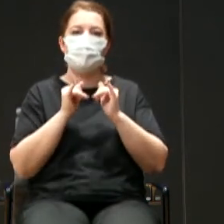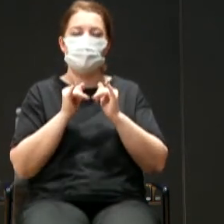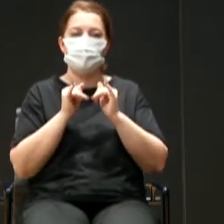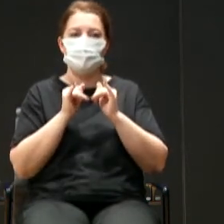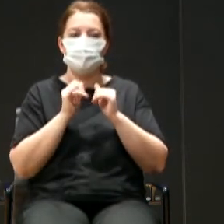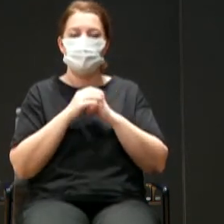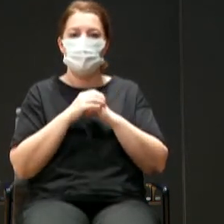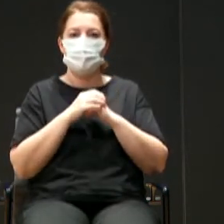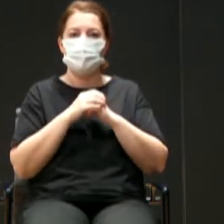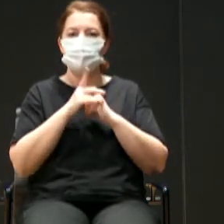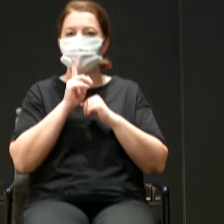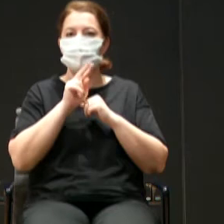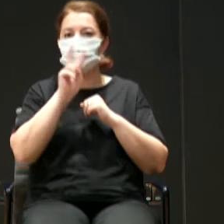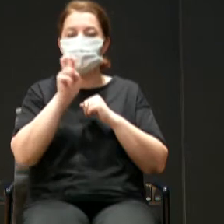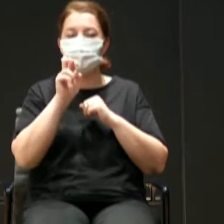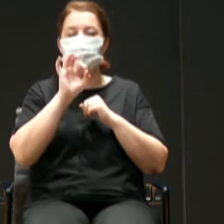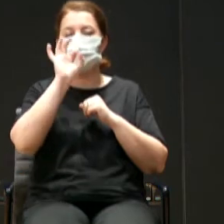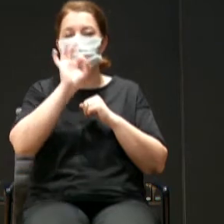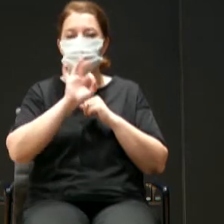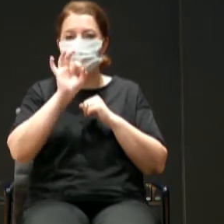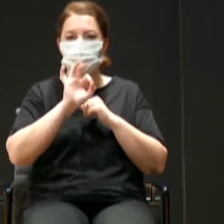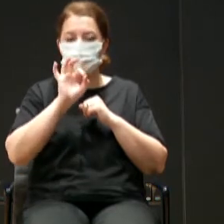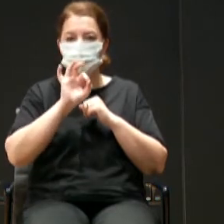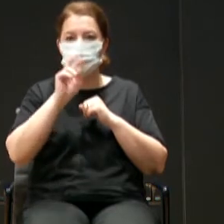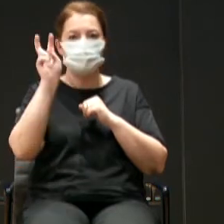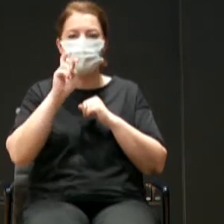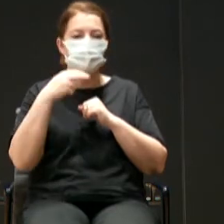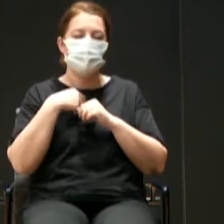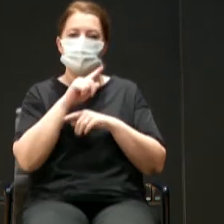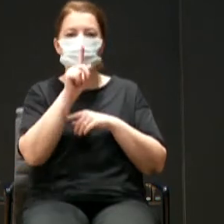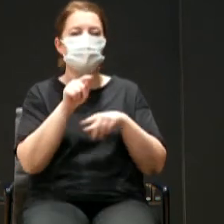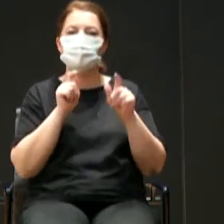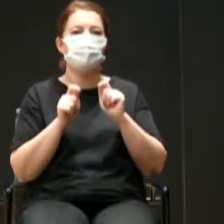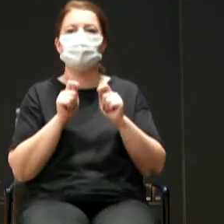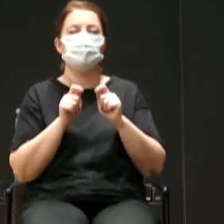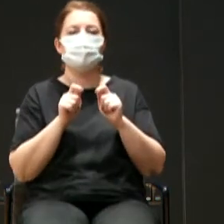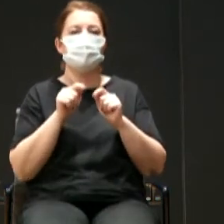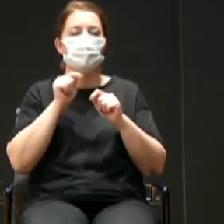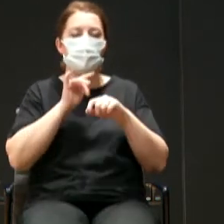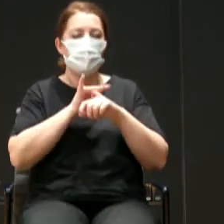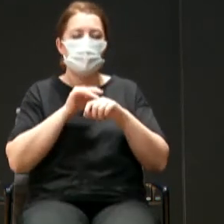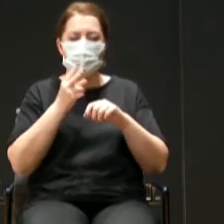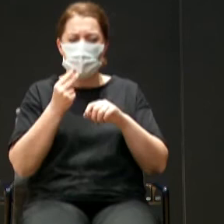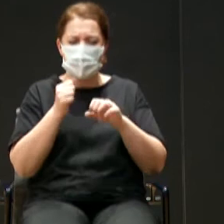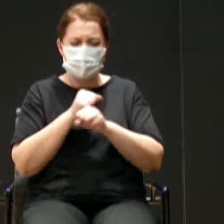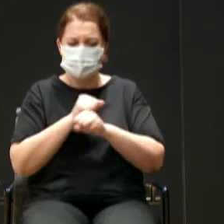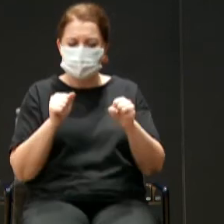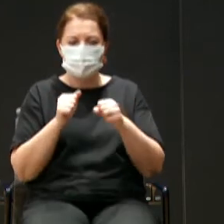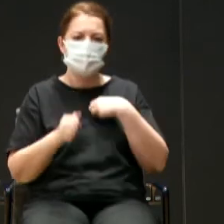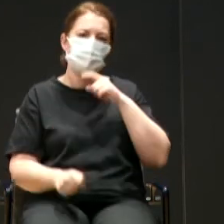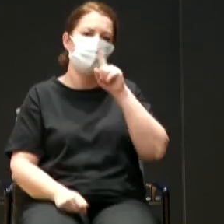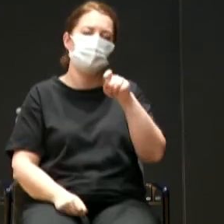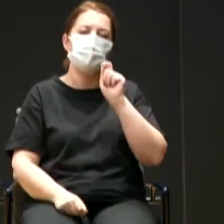Yani 128 milyar doları soracağız kardeşim. Bu ülkenin kaynaklarını heba edenler sormaz bunu. Biz